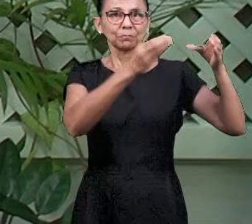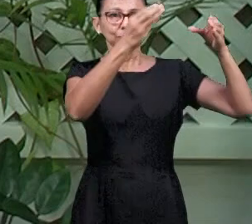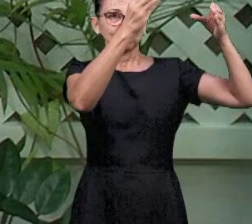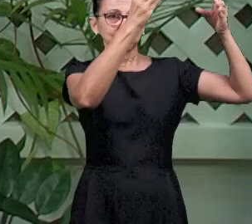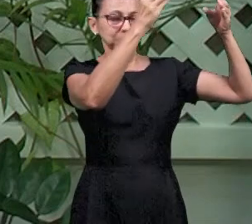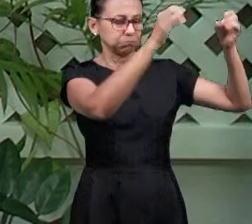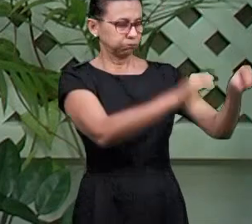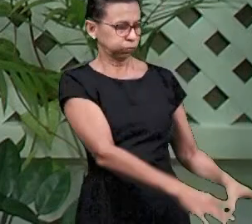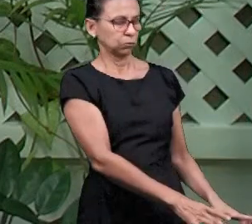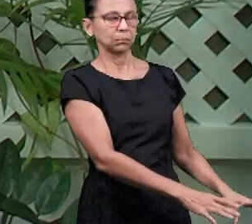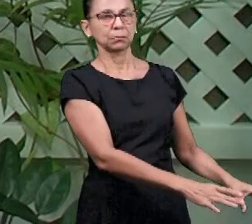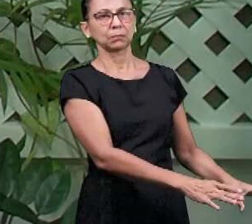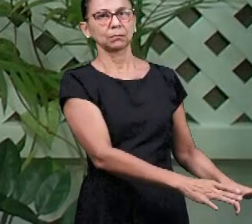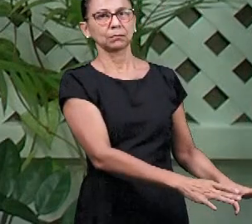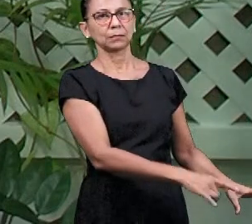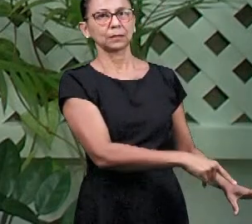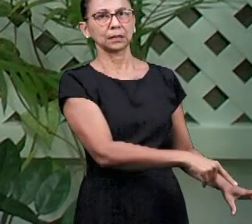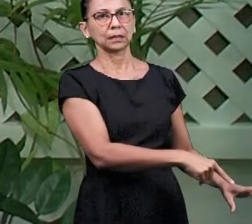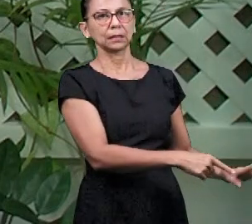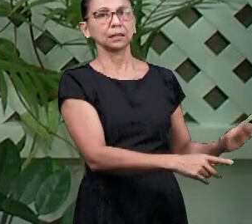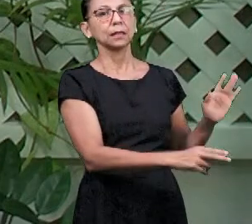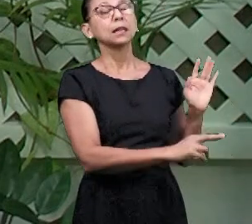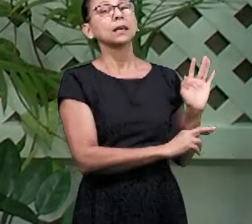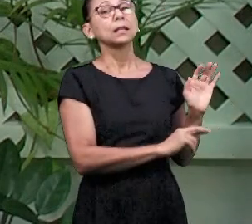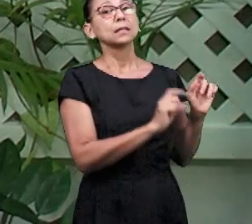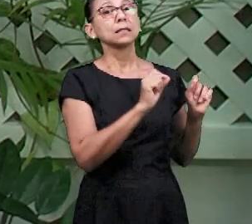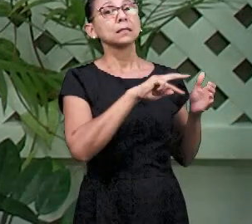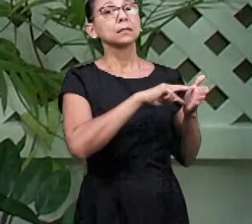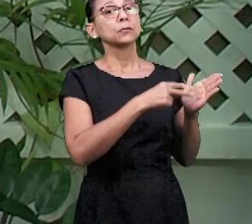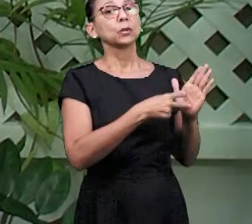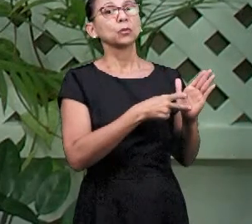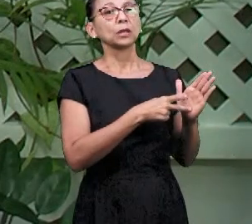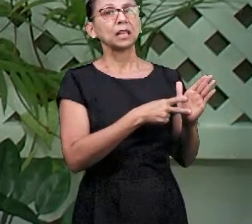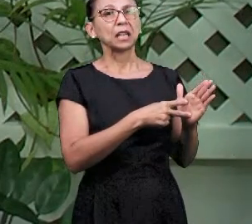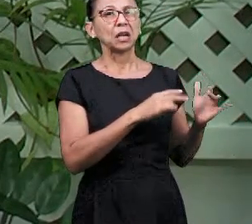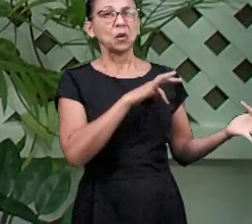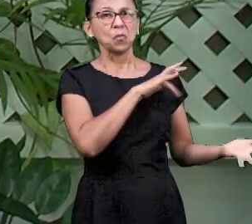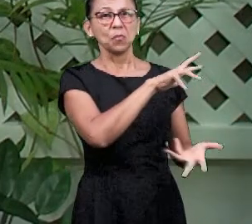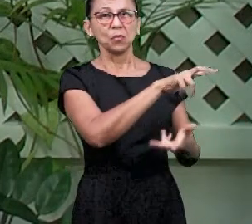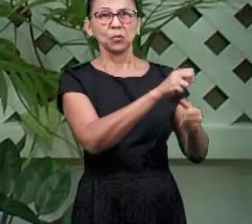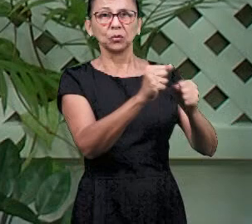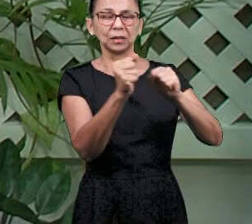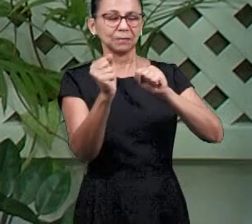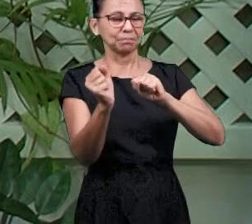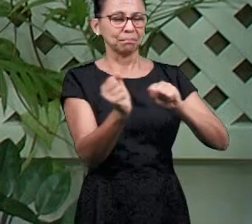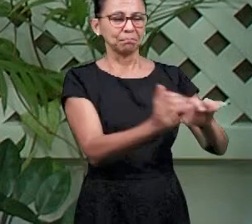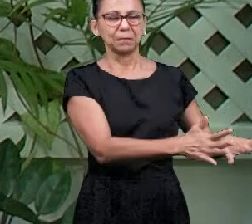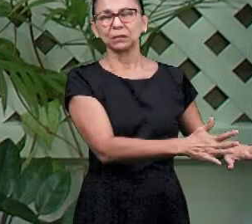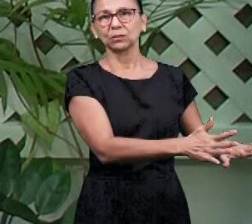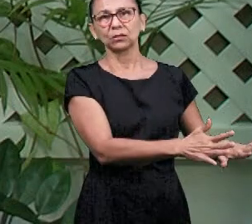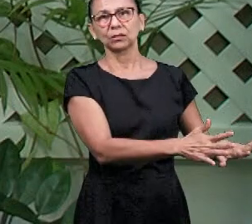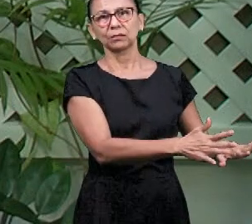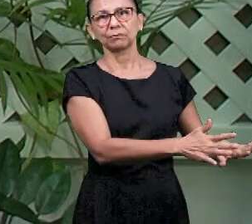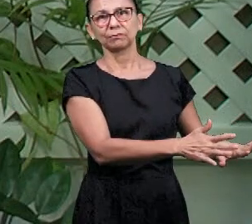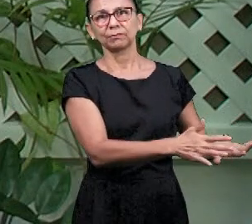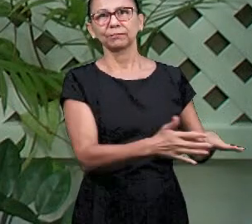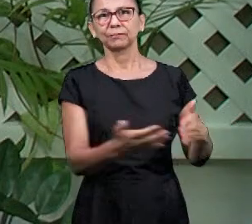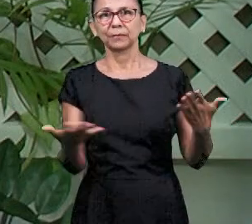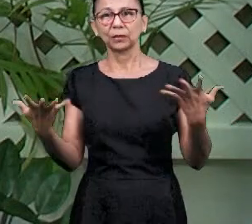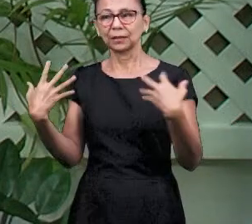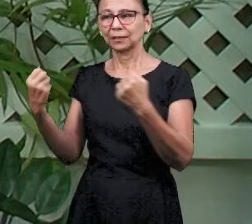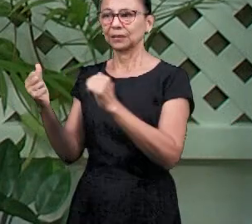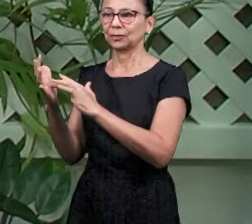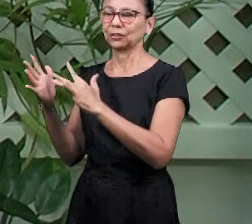des personnes bien aimées. Elles ont besoin d'avoir une expérience, et pas seulement cela, un engagement. La femme a laissé